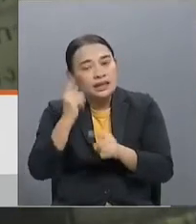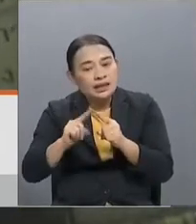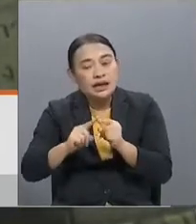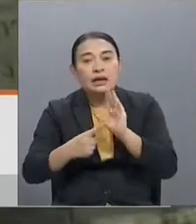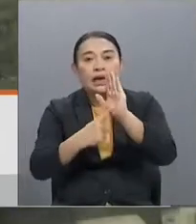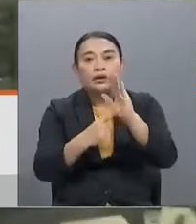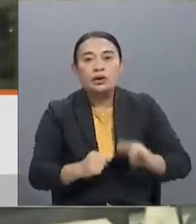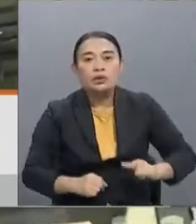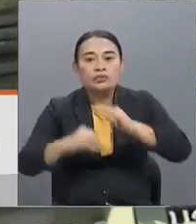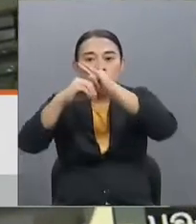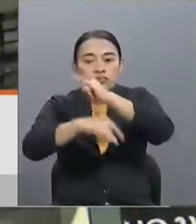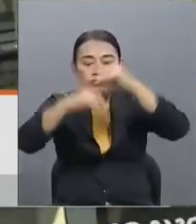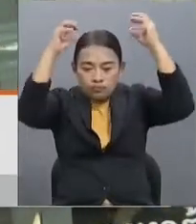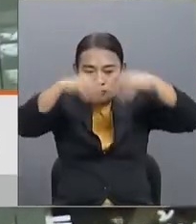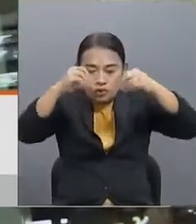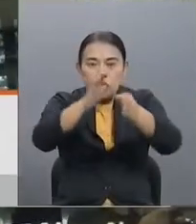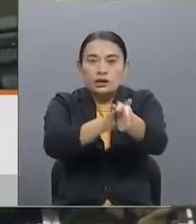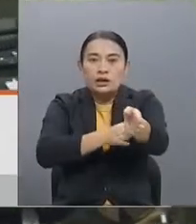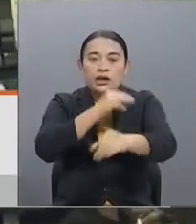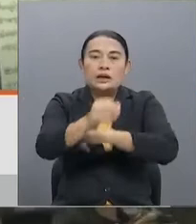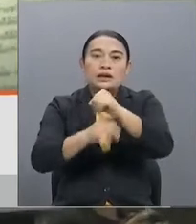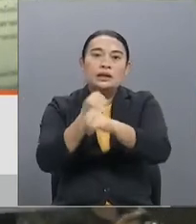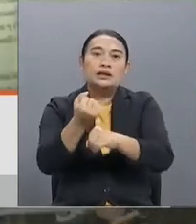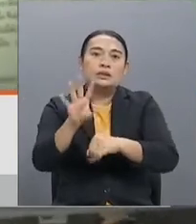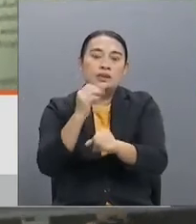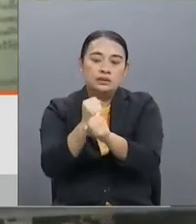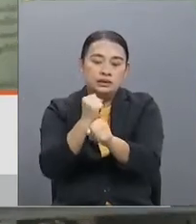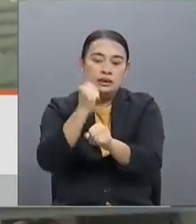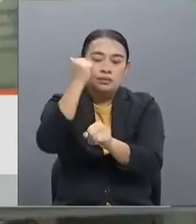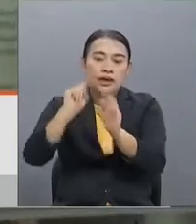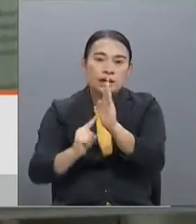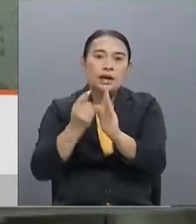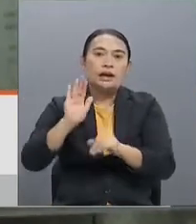ที่ใช้เวลาถึง14ปีกว่าจะมีฝนหลวงหยาดแรกสู่แผ่นดินไ